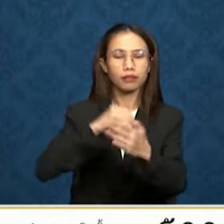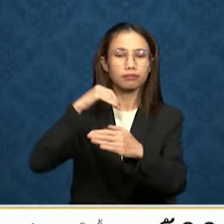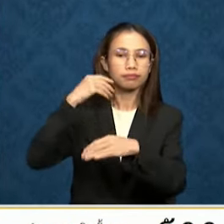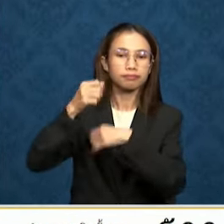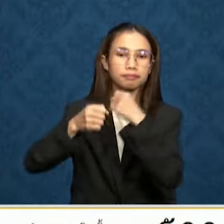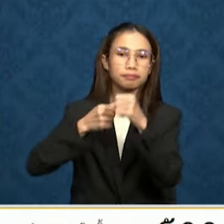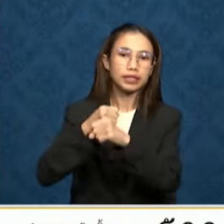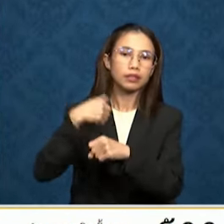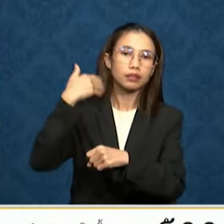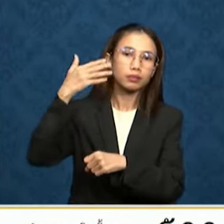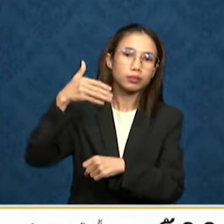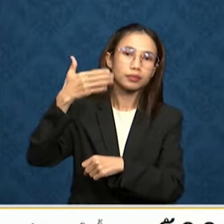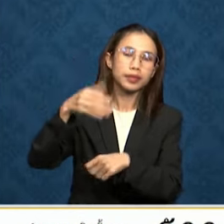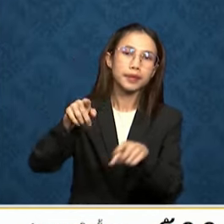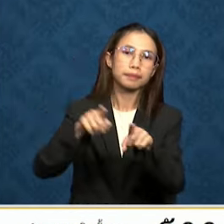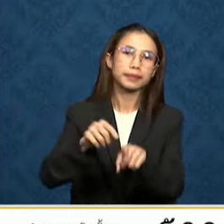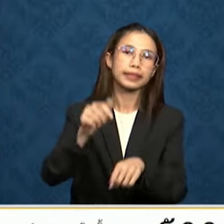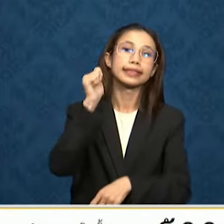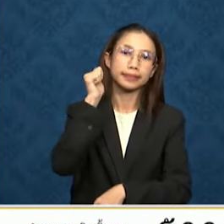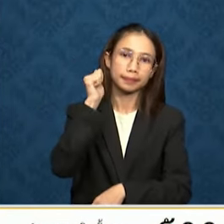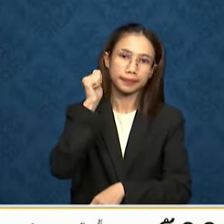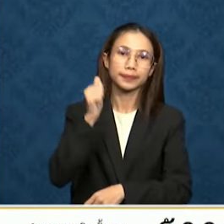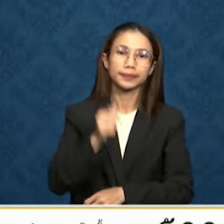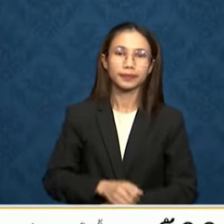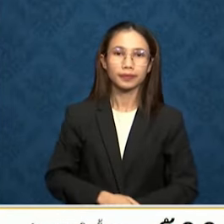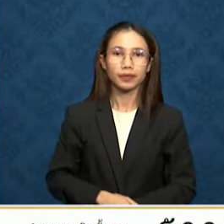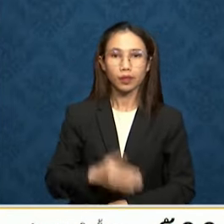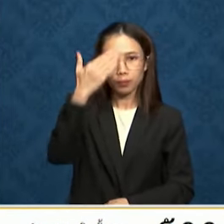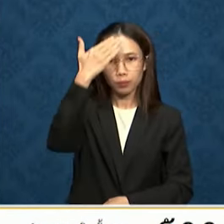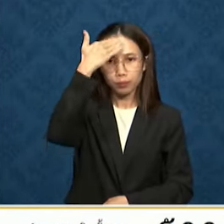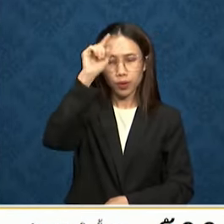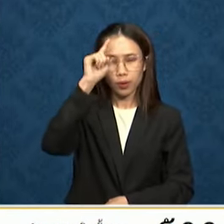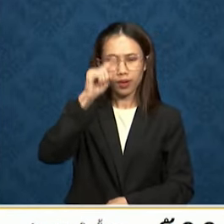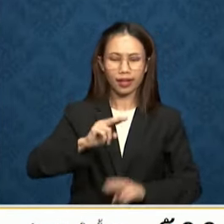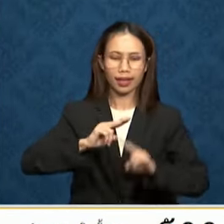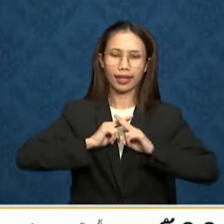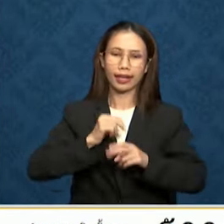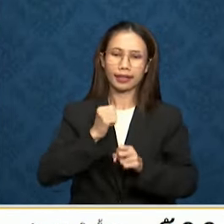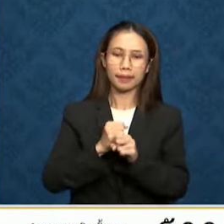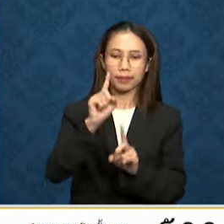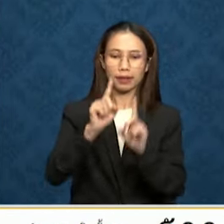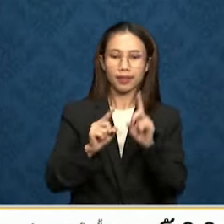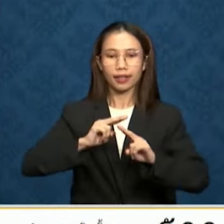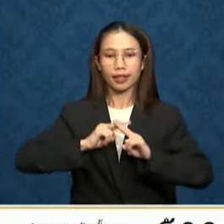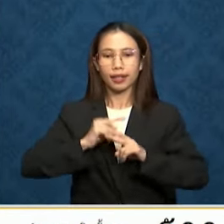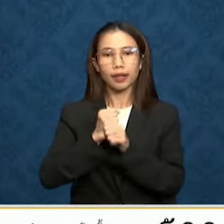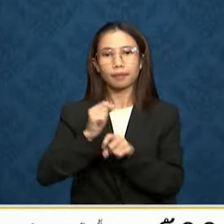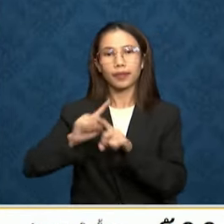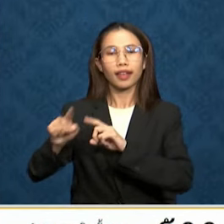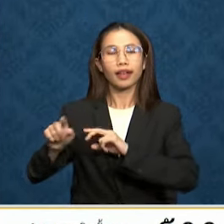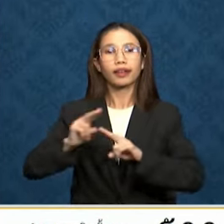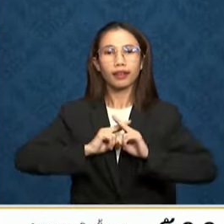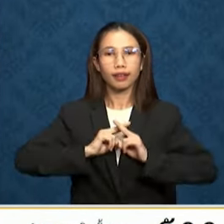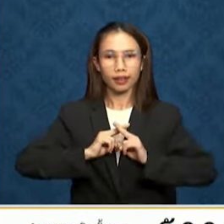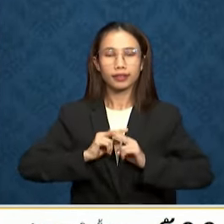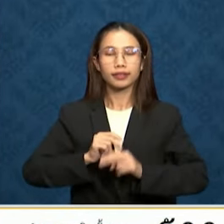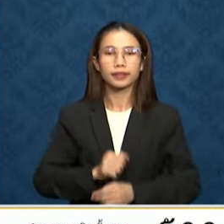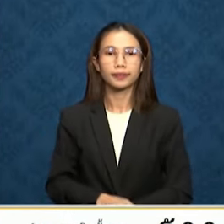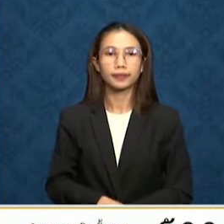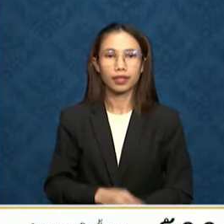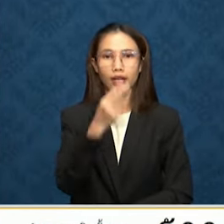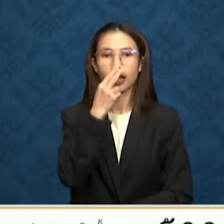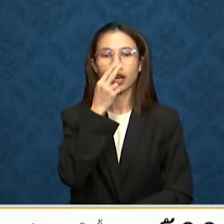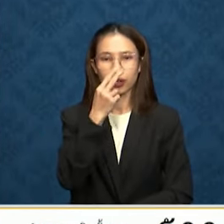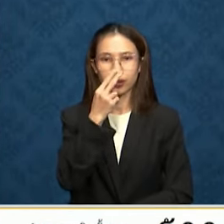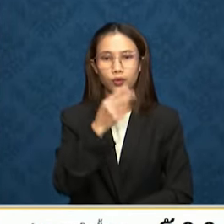ไปก็เหมือนเดิมไงคะเพราะว่าท่านวัดผลกันแบบนี้นะคะดิฉันให้ดูค่ะ